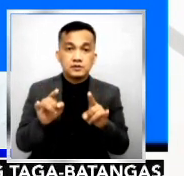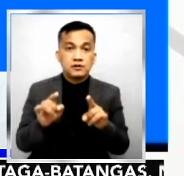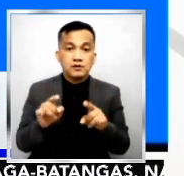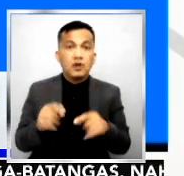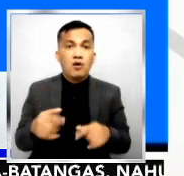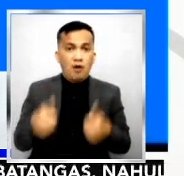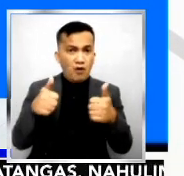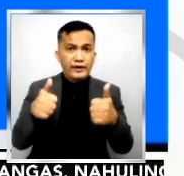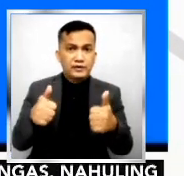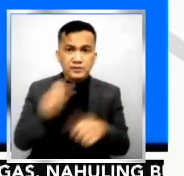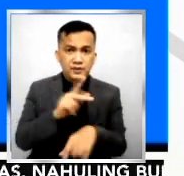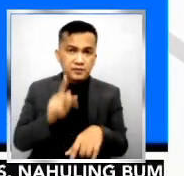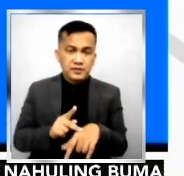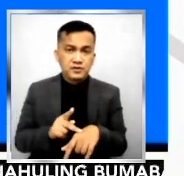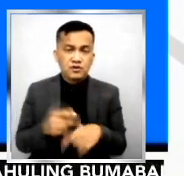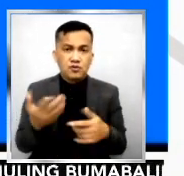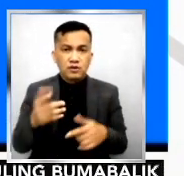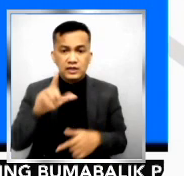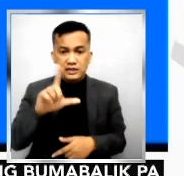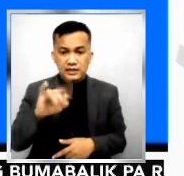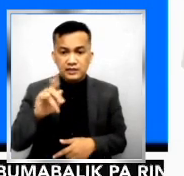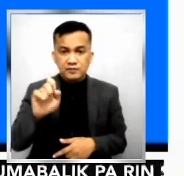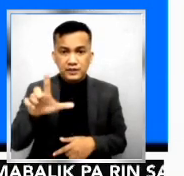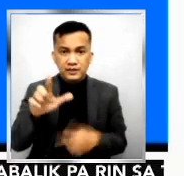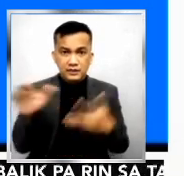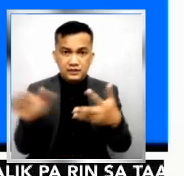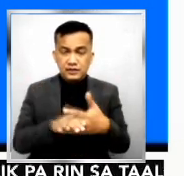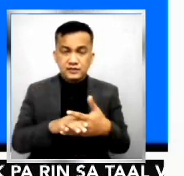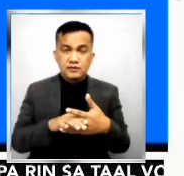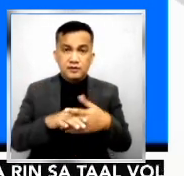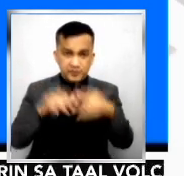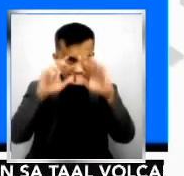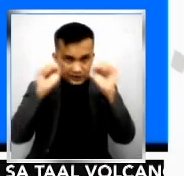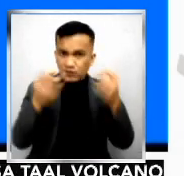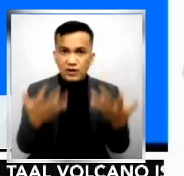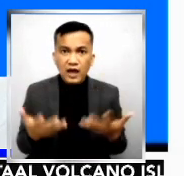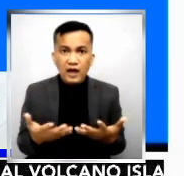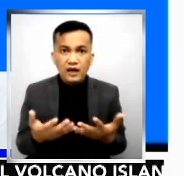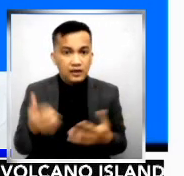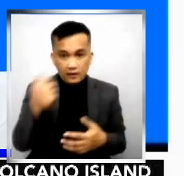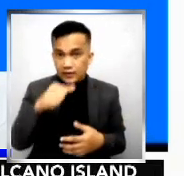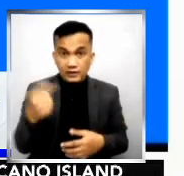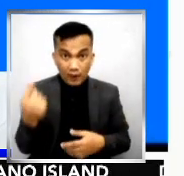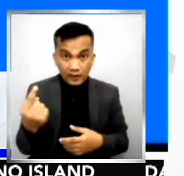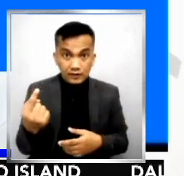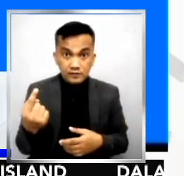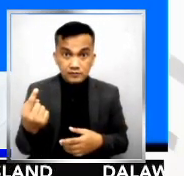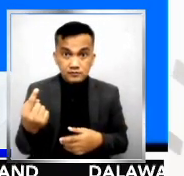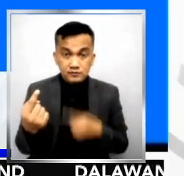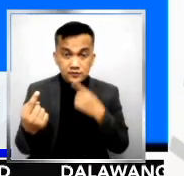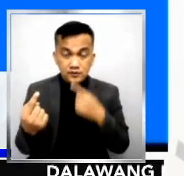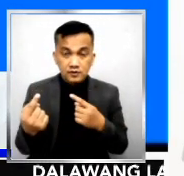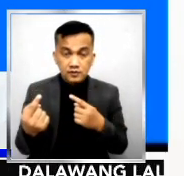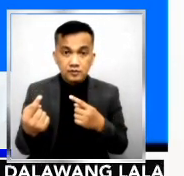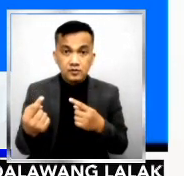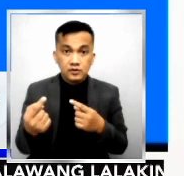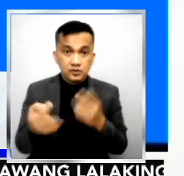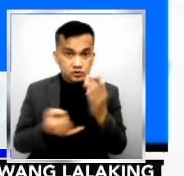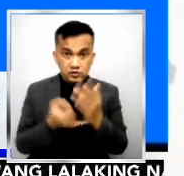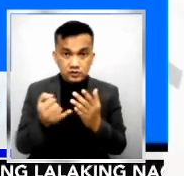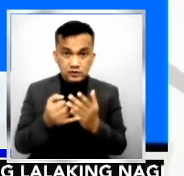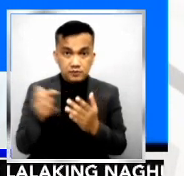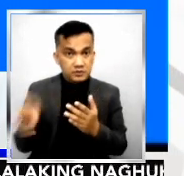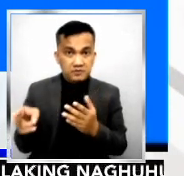kasong libelong sinampa ang presidente. Wala po kahit sinong mamamayag na napakulong ang presidente.